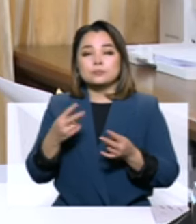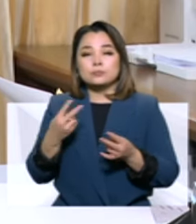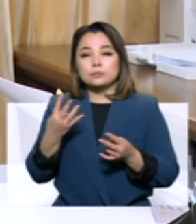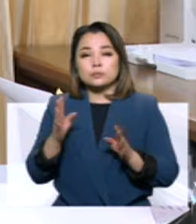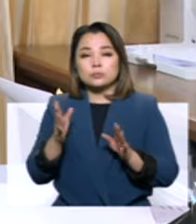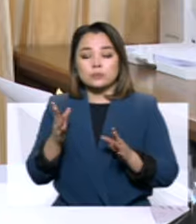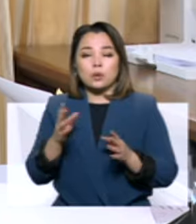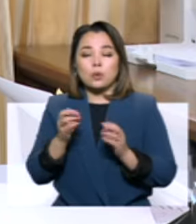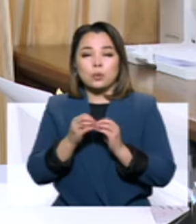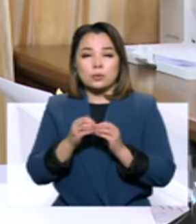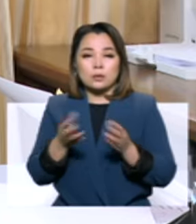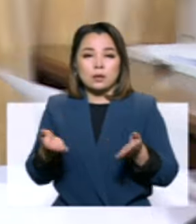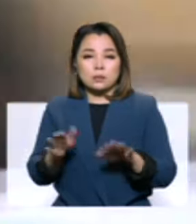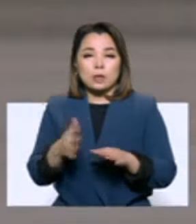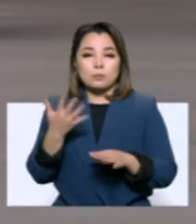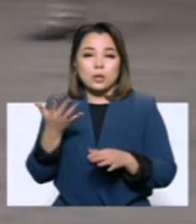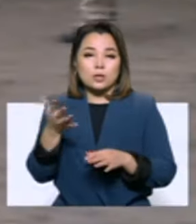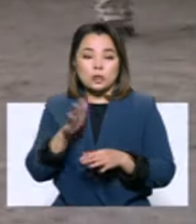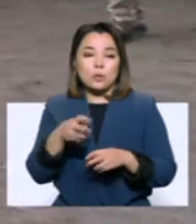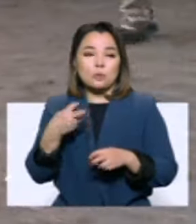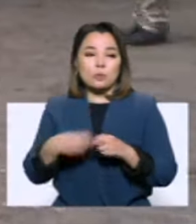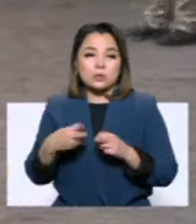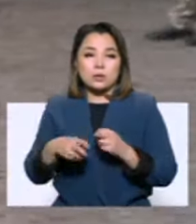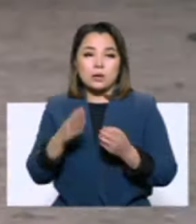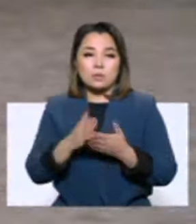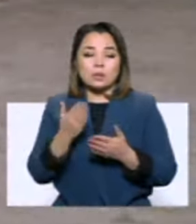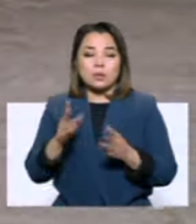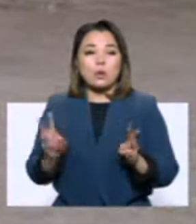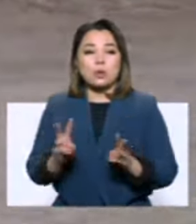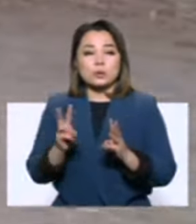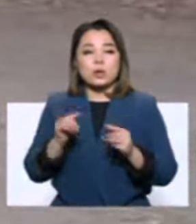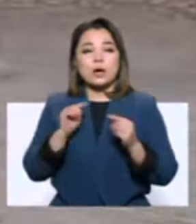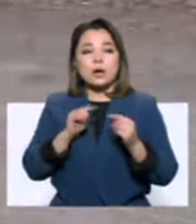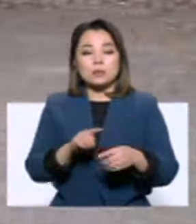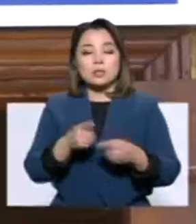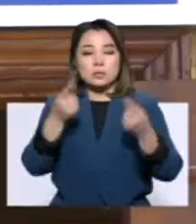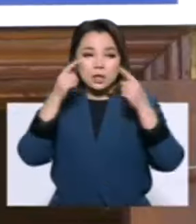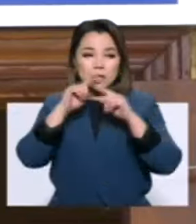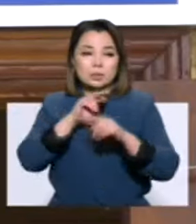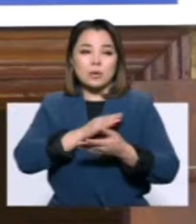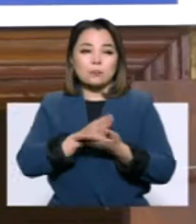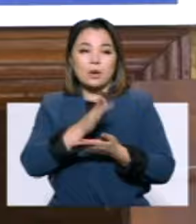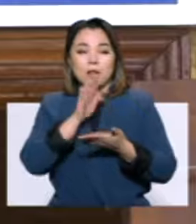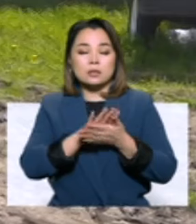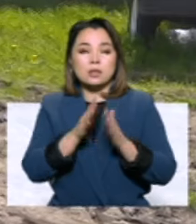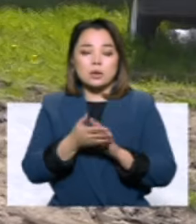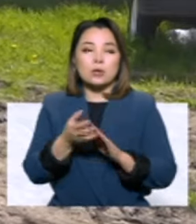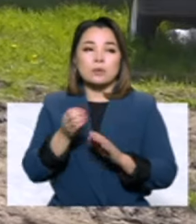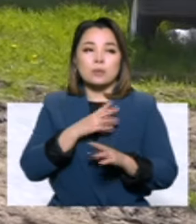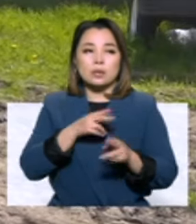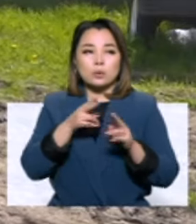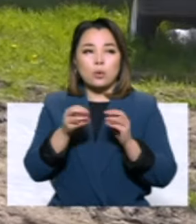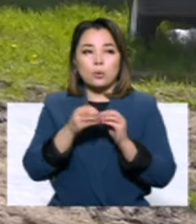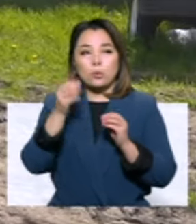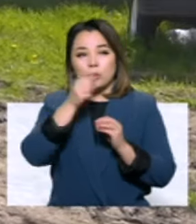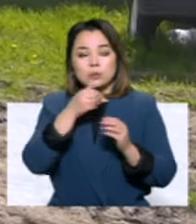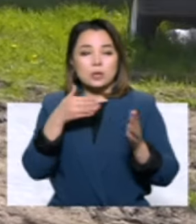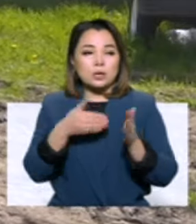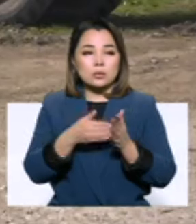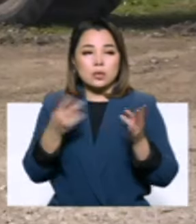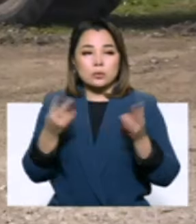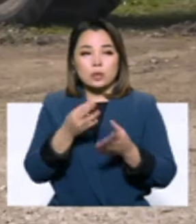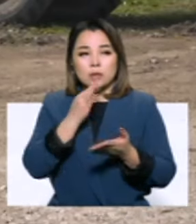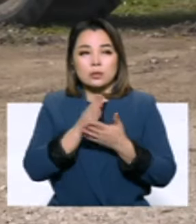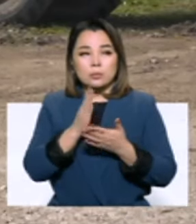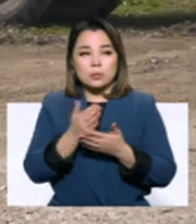ғана бар, оның 5-і бұзылған. Сала мамандары өртке қарсы техникалардың қызмет ету мерзімі әрі барса 10 жылдан аспауы керек деп